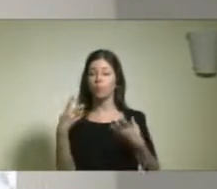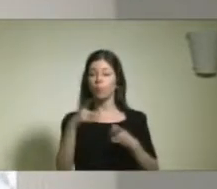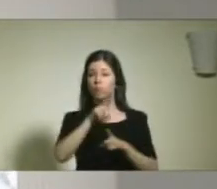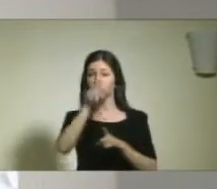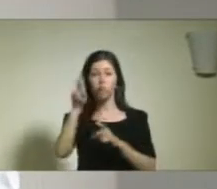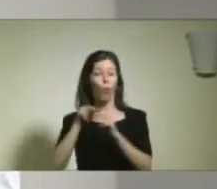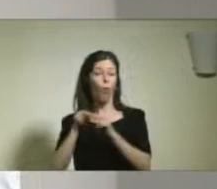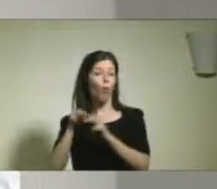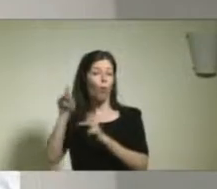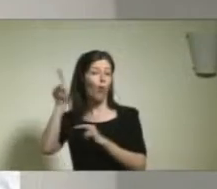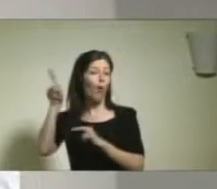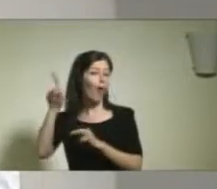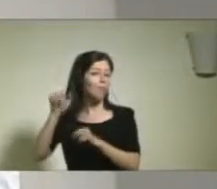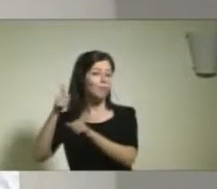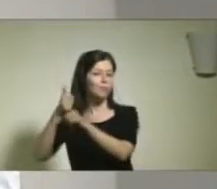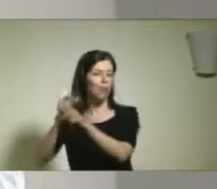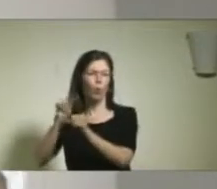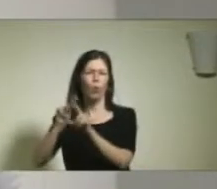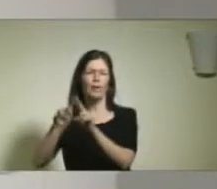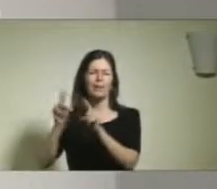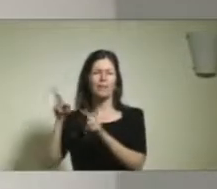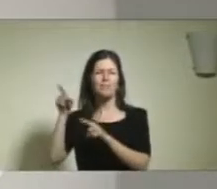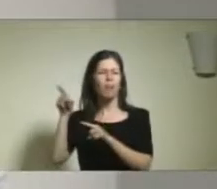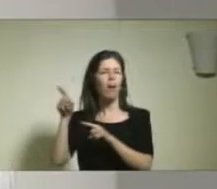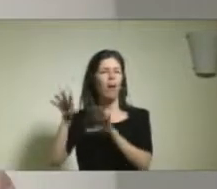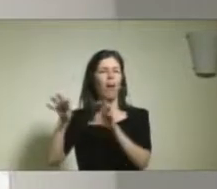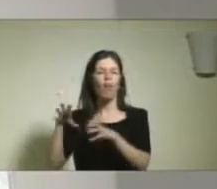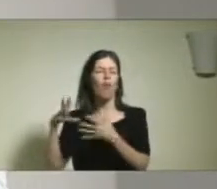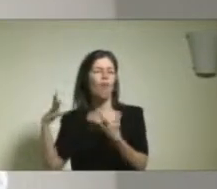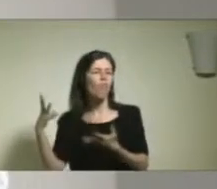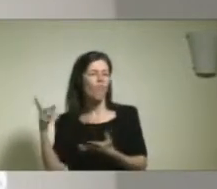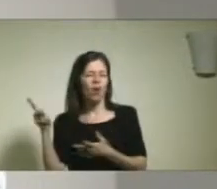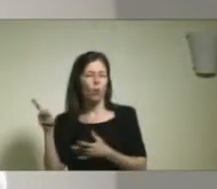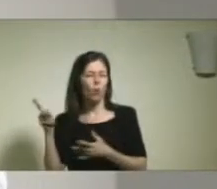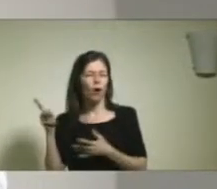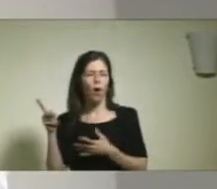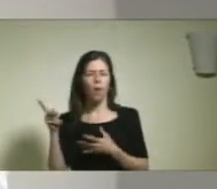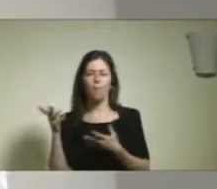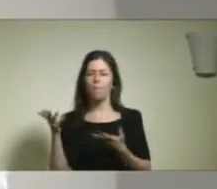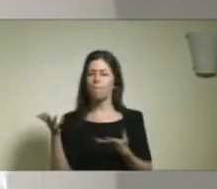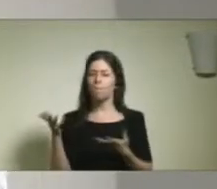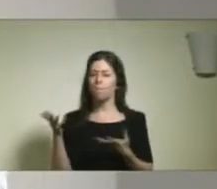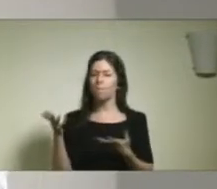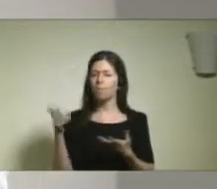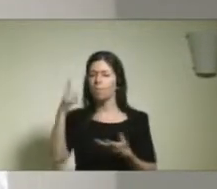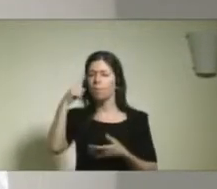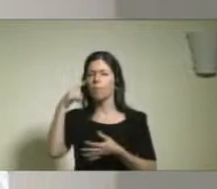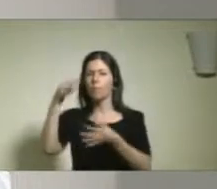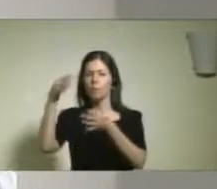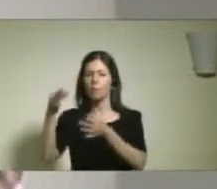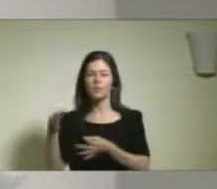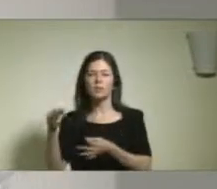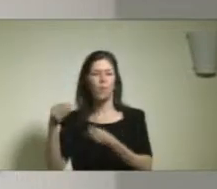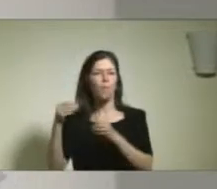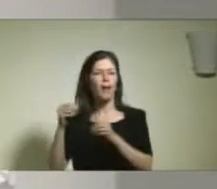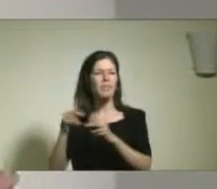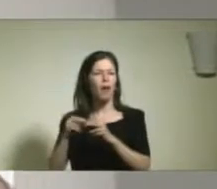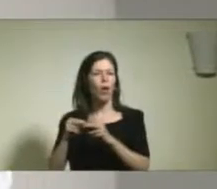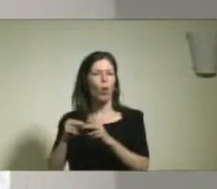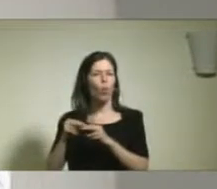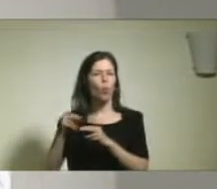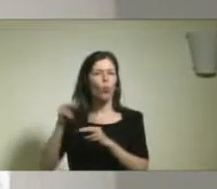différent. Là, ce qu'ils ont fait, c'est s'entendre que dans les magasins Northern Store et chez les